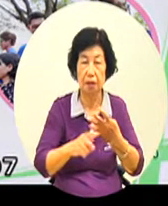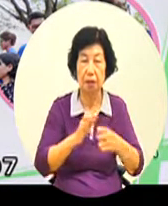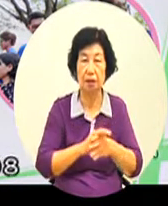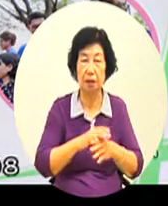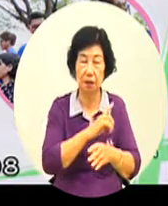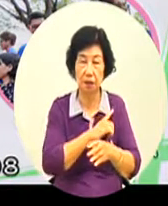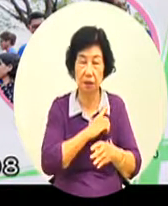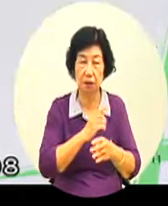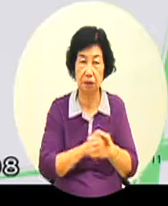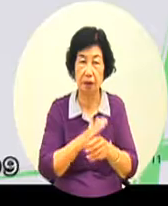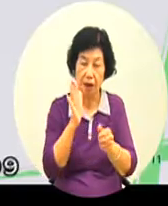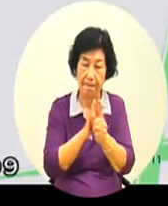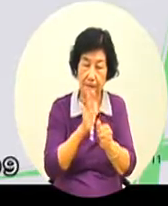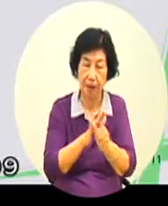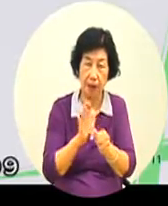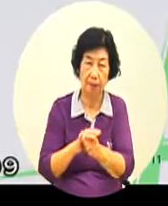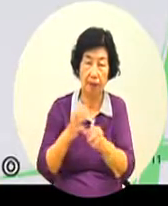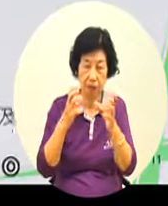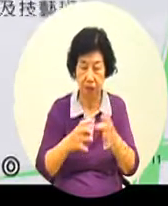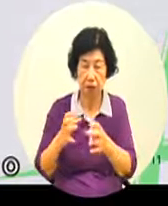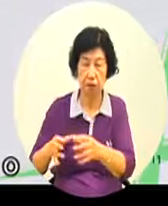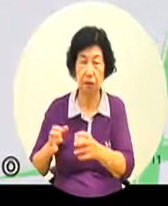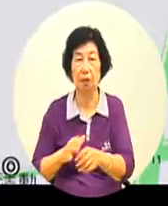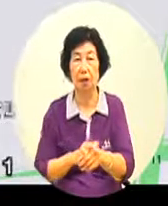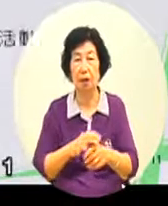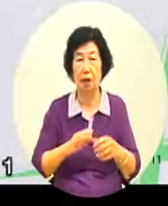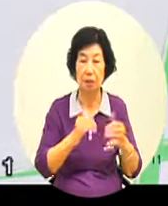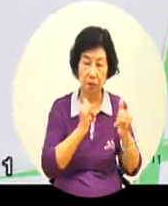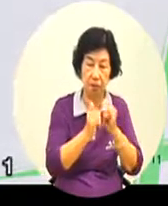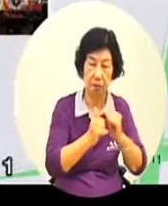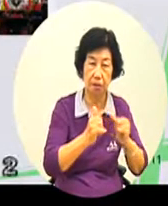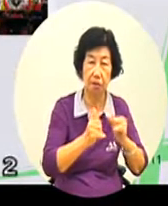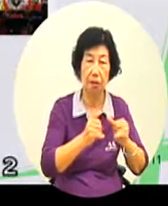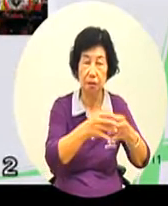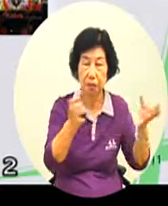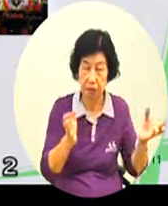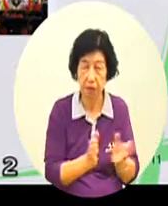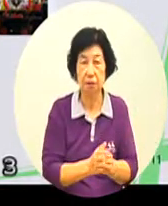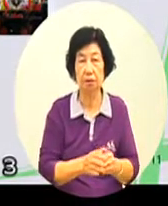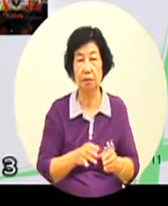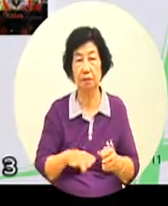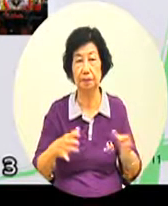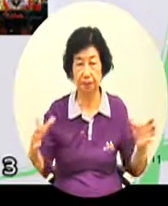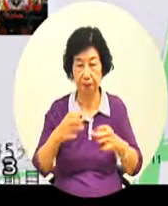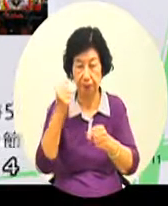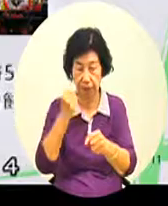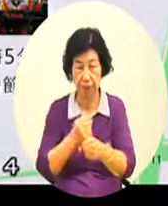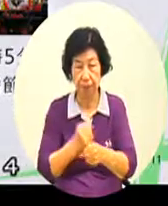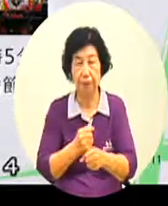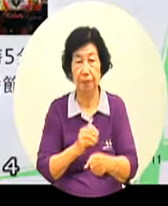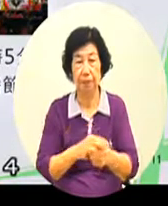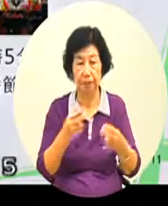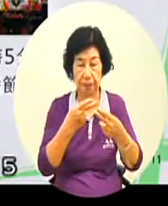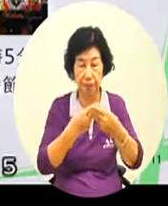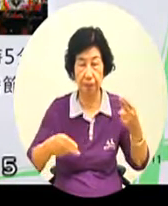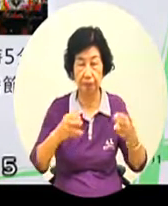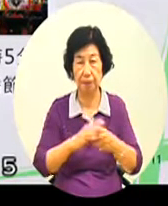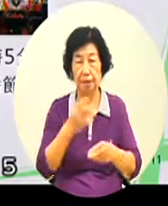我们也跟社团还有媒体来合作，共同制播这个客语的广播节目